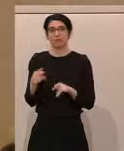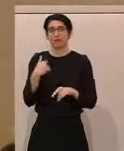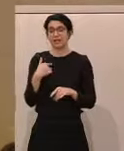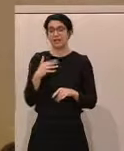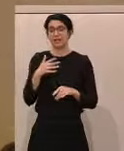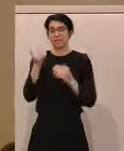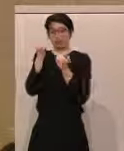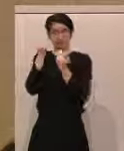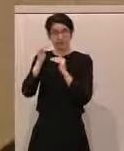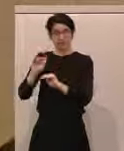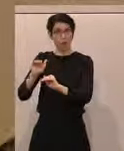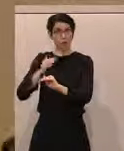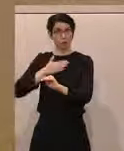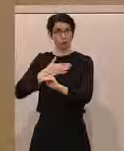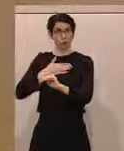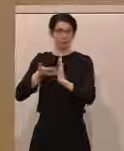versagen. Danke.